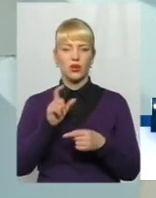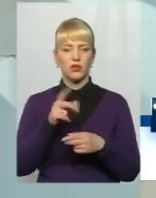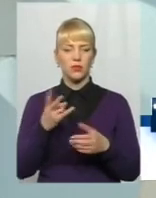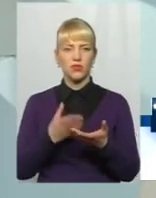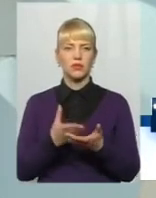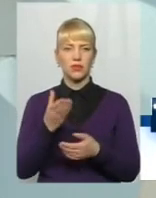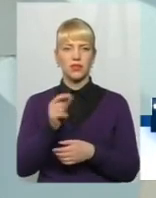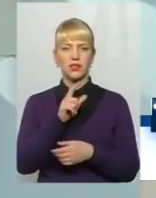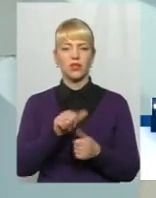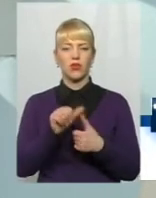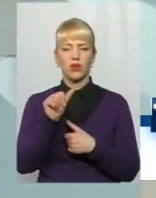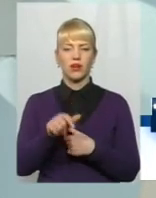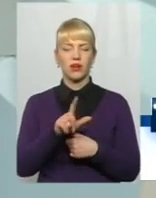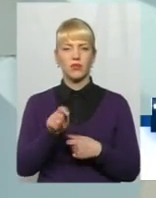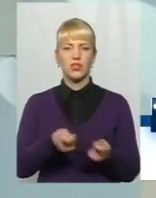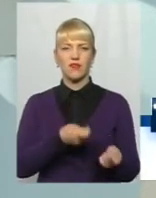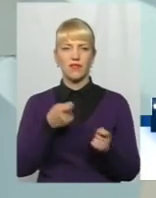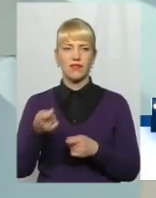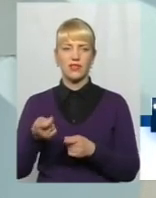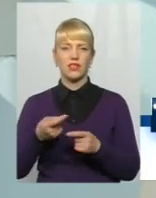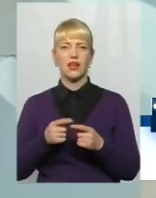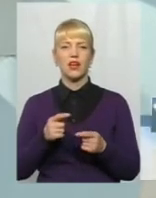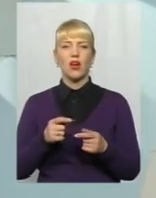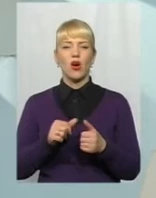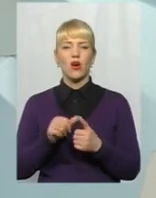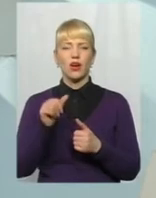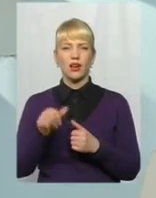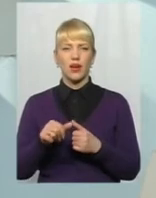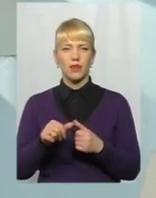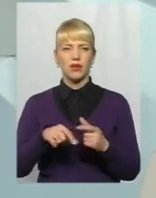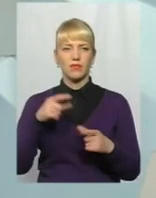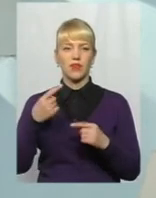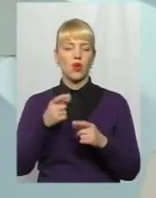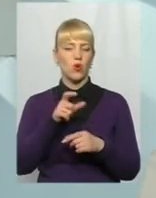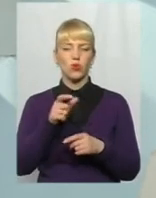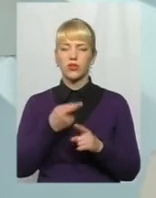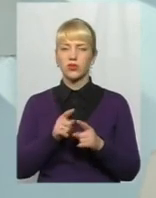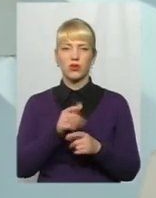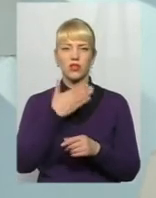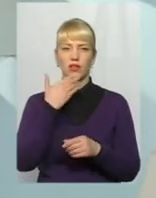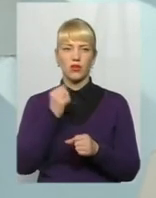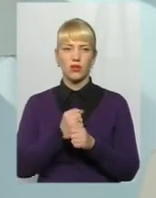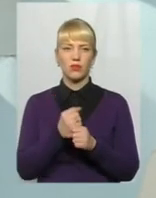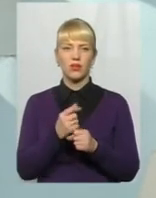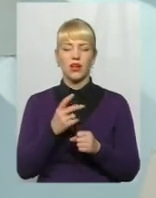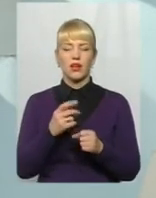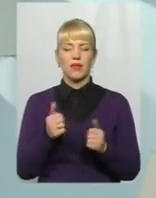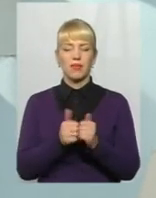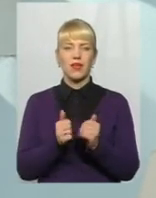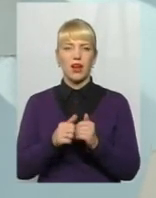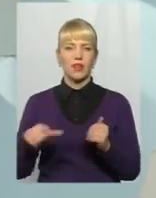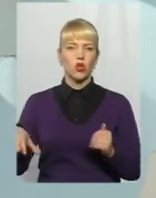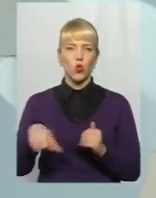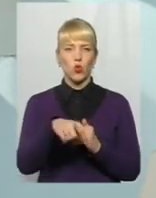сплатити окремо за вивезення великих габаритних відходів. Ну, наші люди цього не роблять. Виносять при дорозі, складують біля себе,